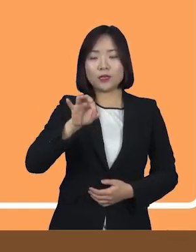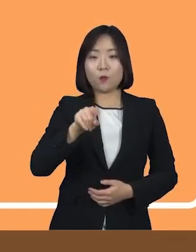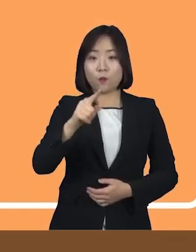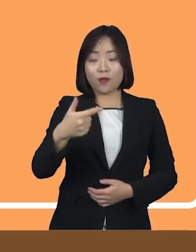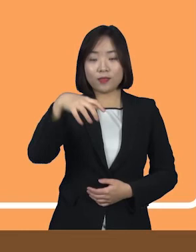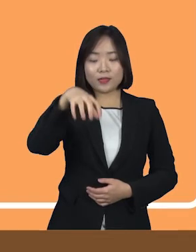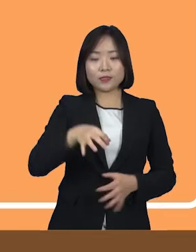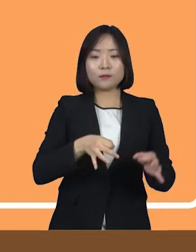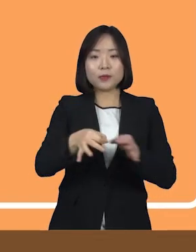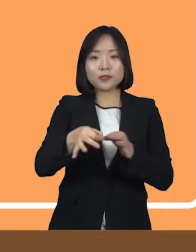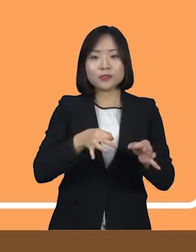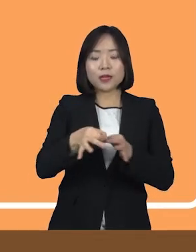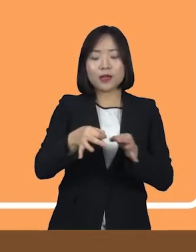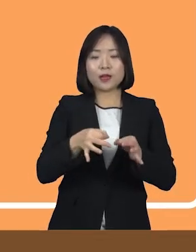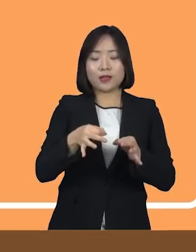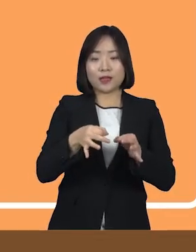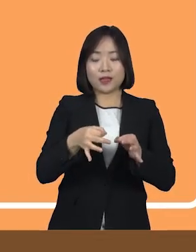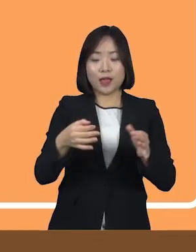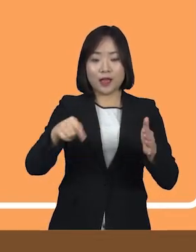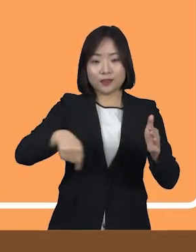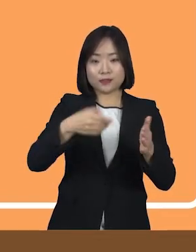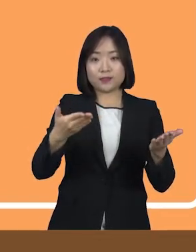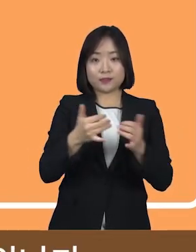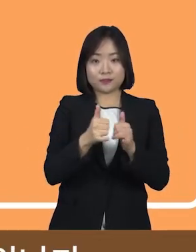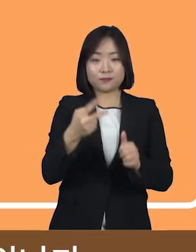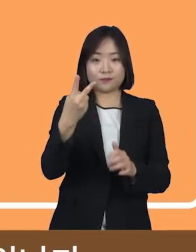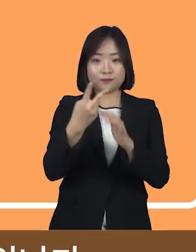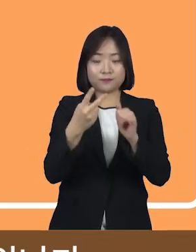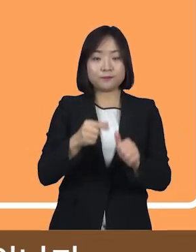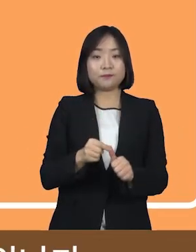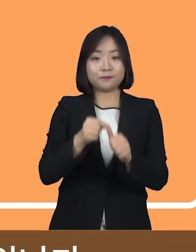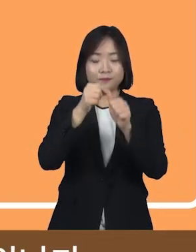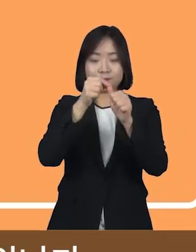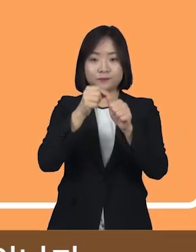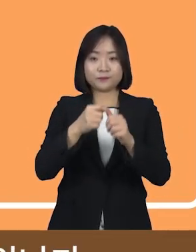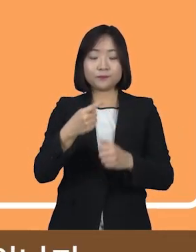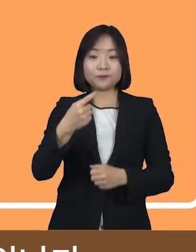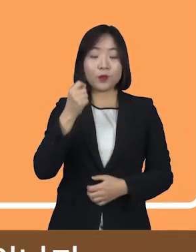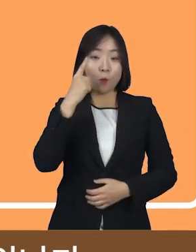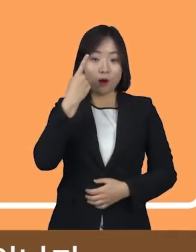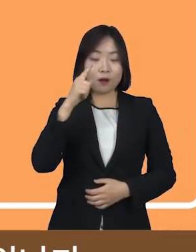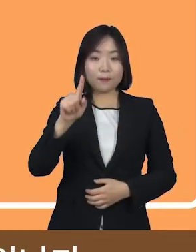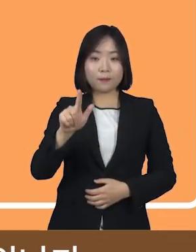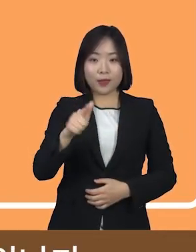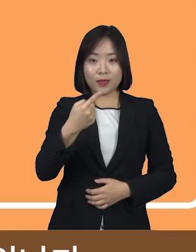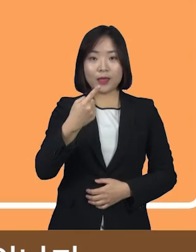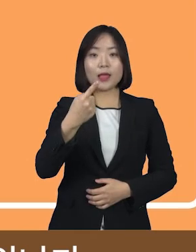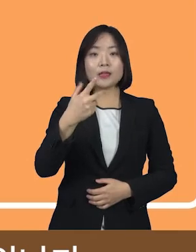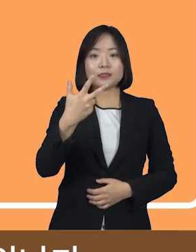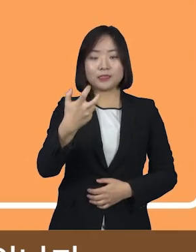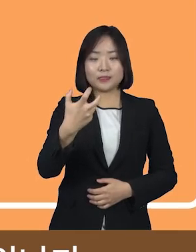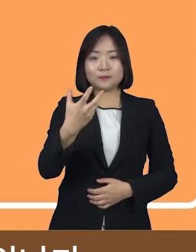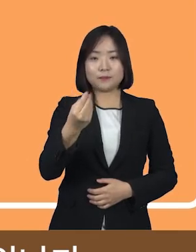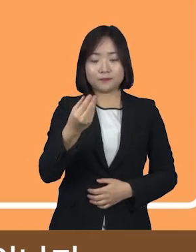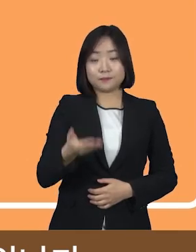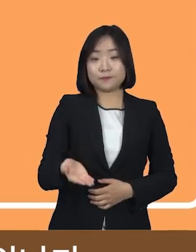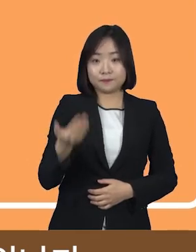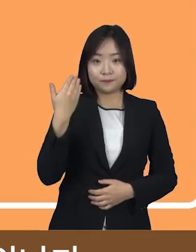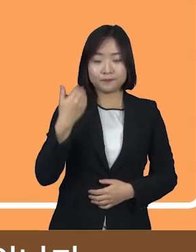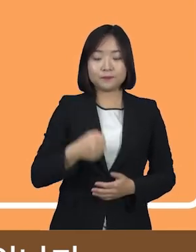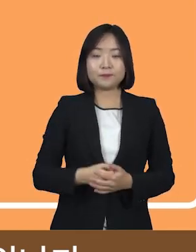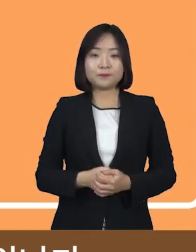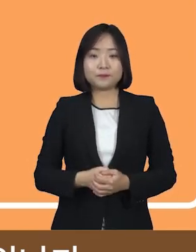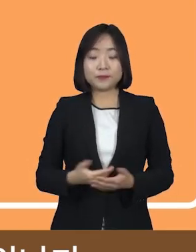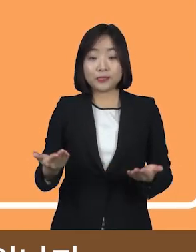매니저와 매장 슈퍼바이저 2명을 모집합니다. 임금은 월급 170만 원 이상이며 근무지는